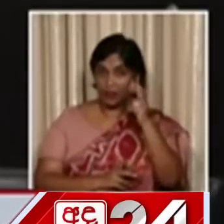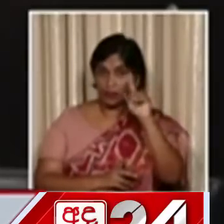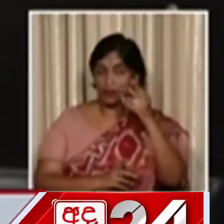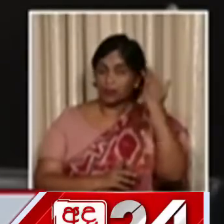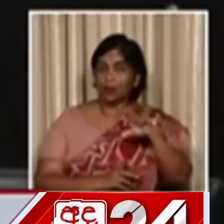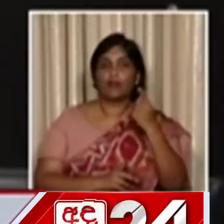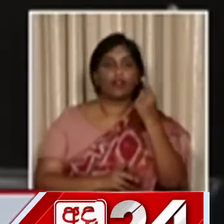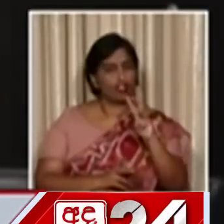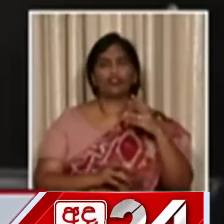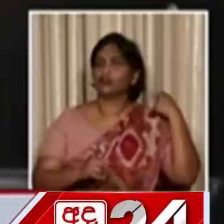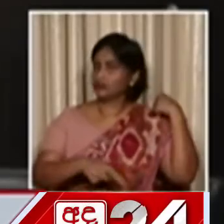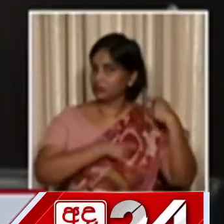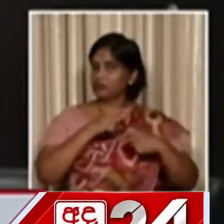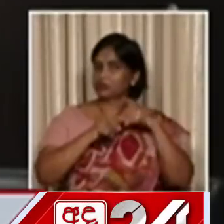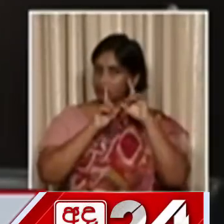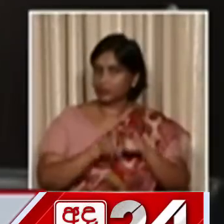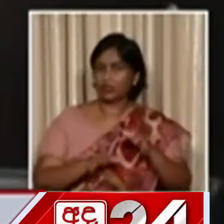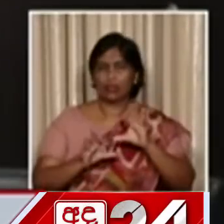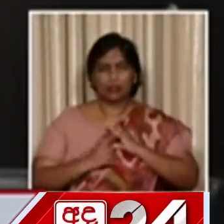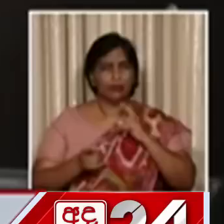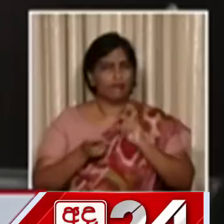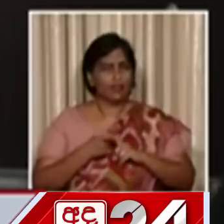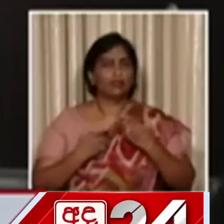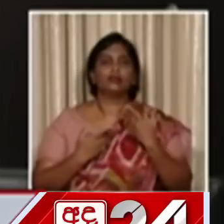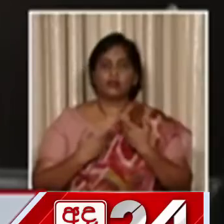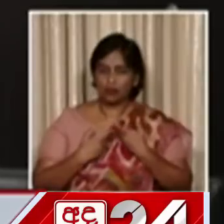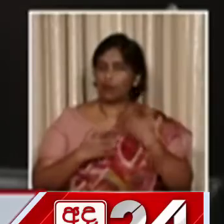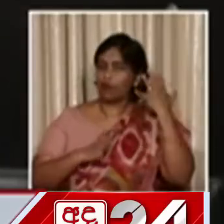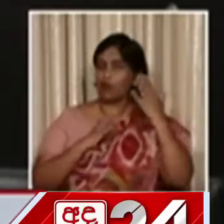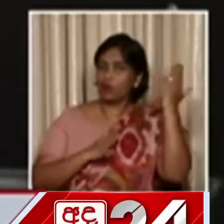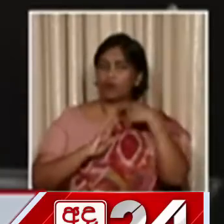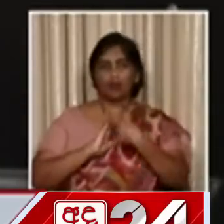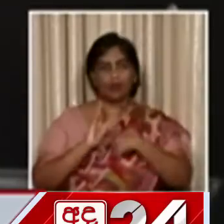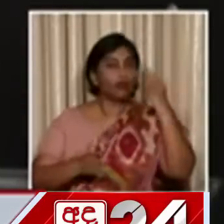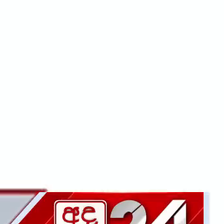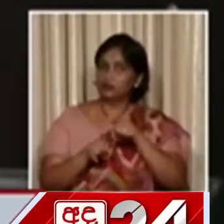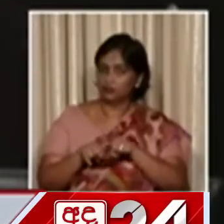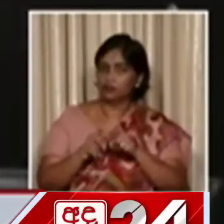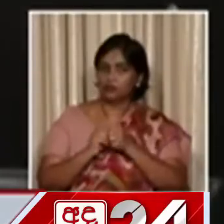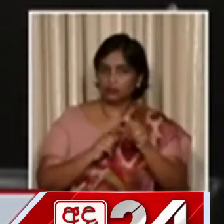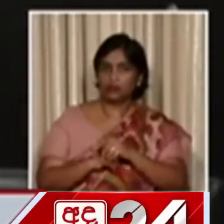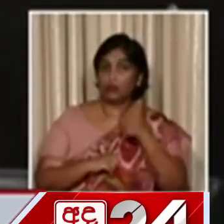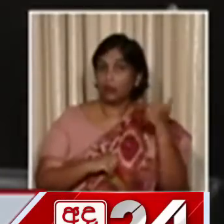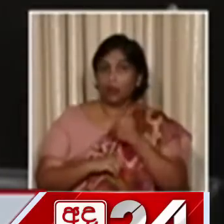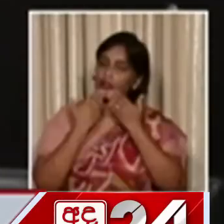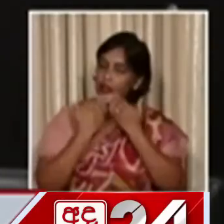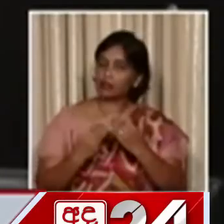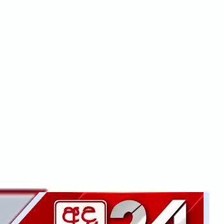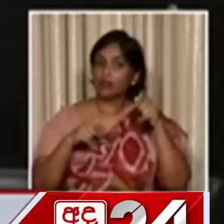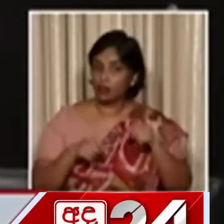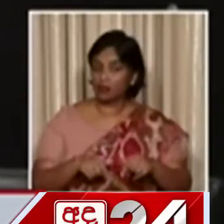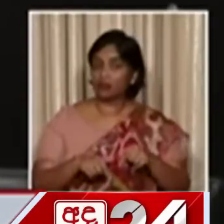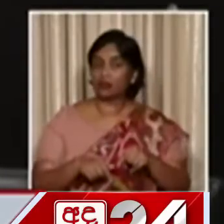ඉතින් ඉතිහාසයේ පුරාම මෙවැනි ආසත්මිකතාවයන් හේතුවෙන් ලෝකයේ සහ ලංකාවේ මරණ වාර්තා වෙලා තිබෙනවා. මේක අලුත් තත්වයක් නෙමෙයි.